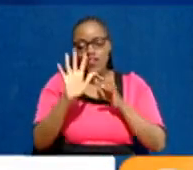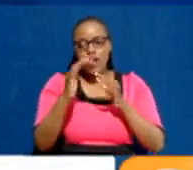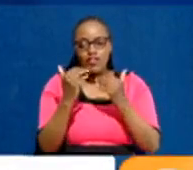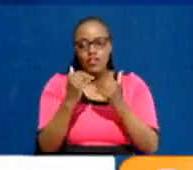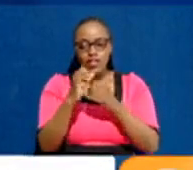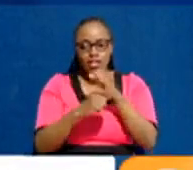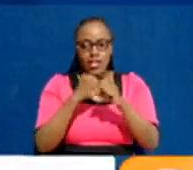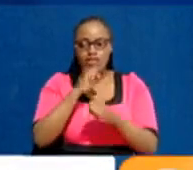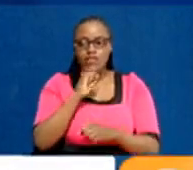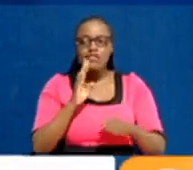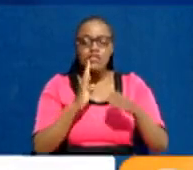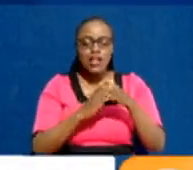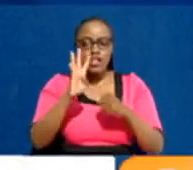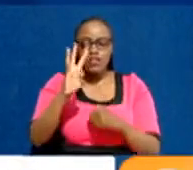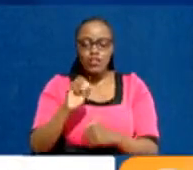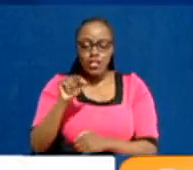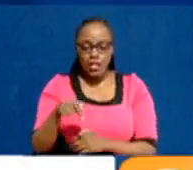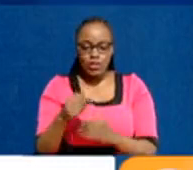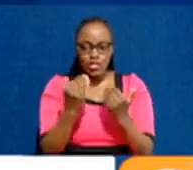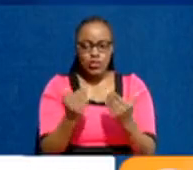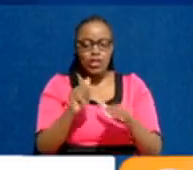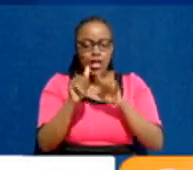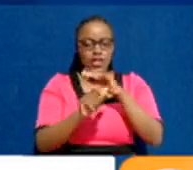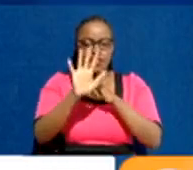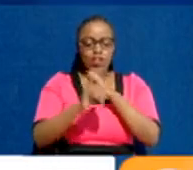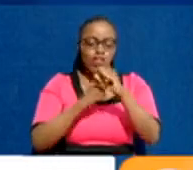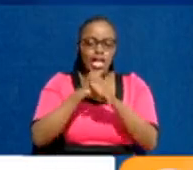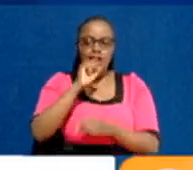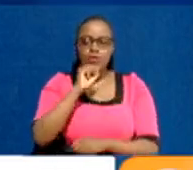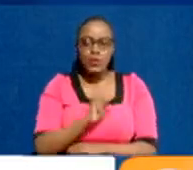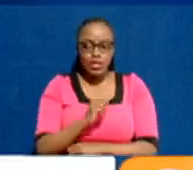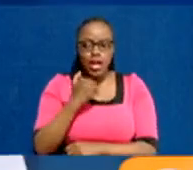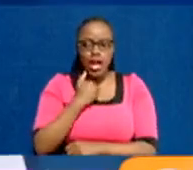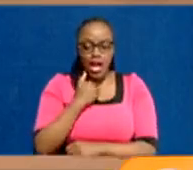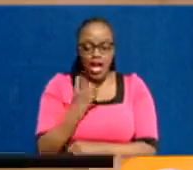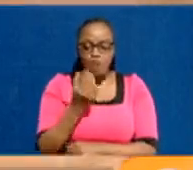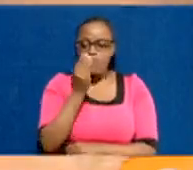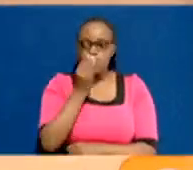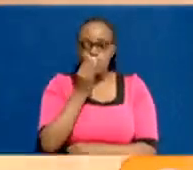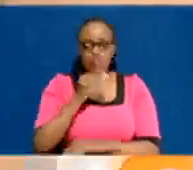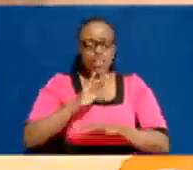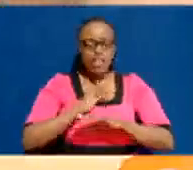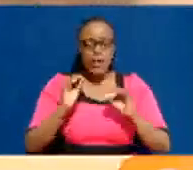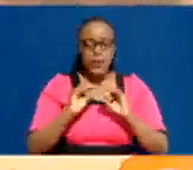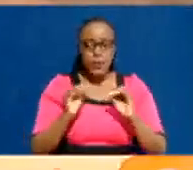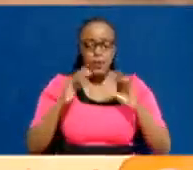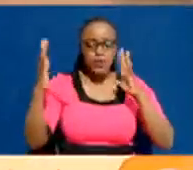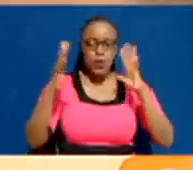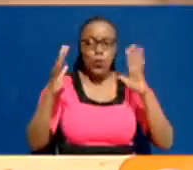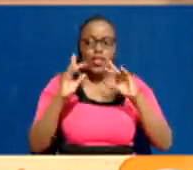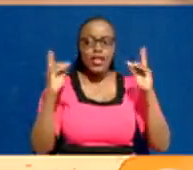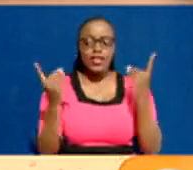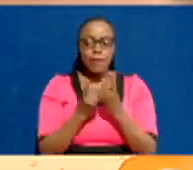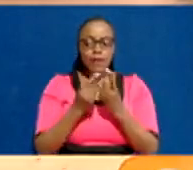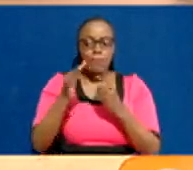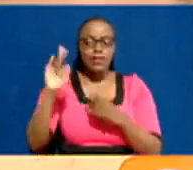least 940,000 children under 5 years old are facing acute malnutrition. Kulingana na idara ya utabiri wa hali ya anga